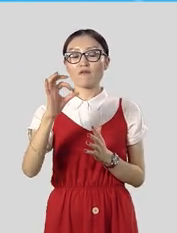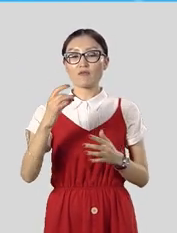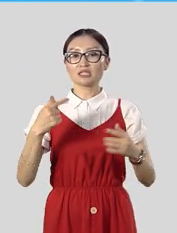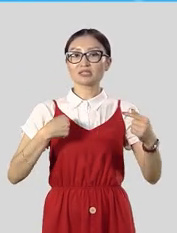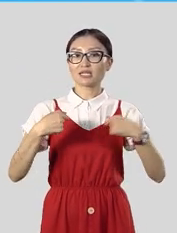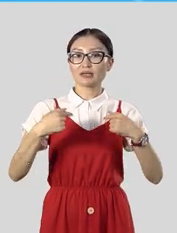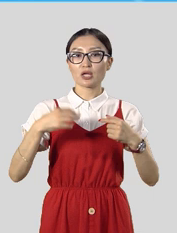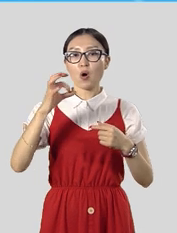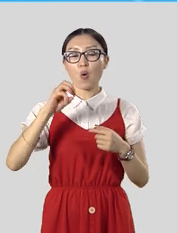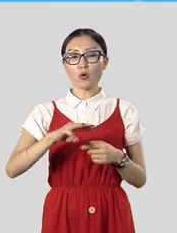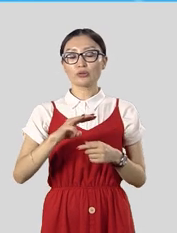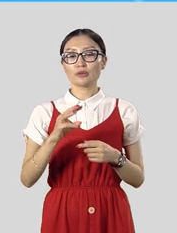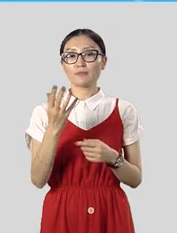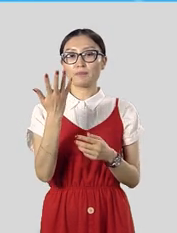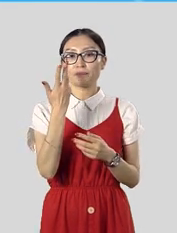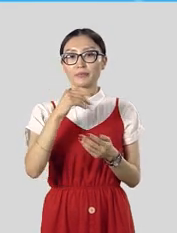страдает от обесцвечивания.